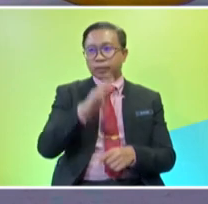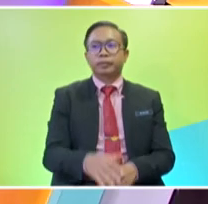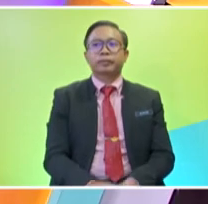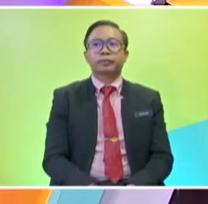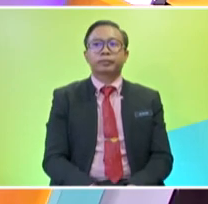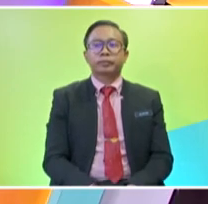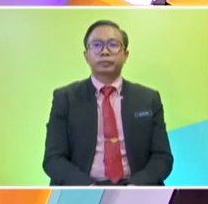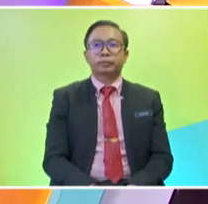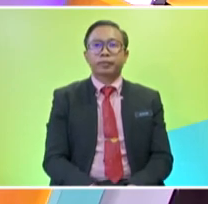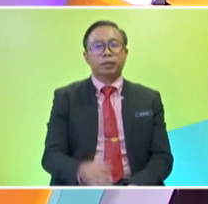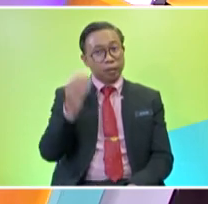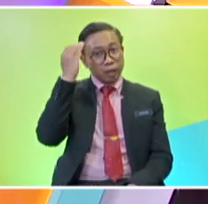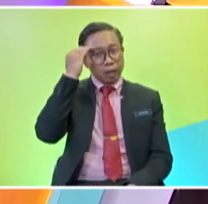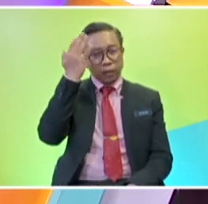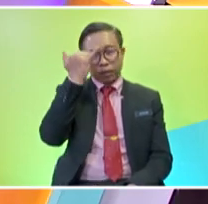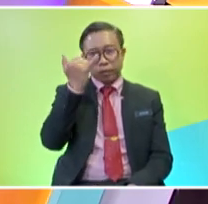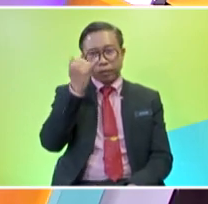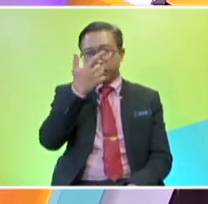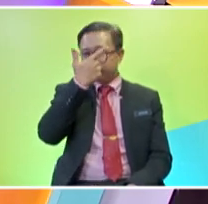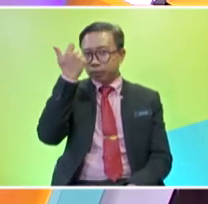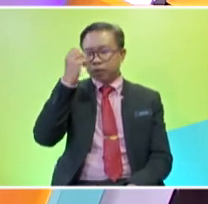dan saya tahu kenapa